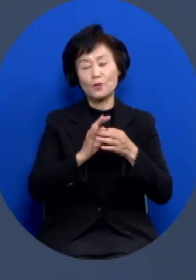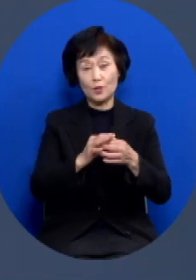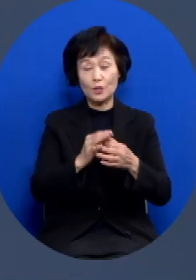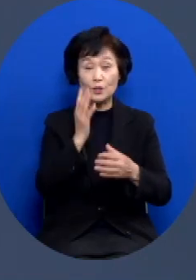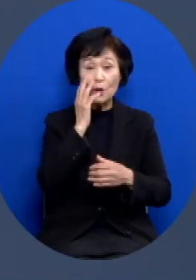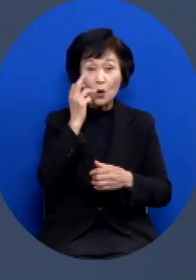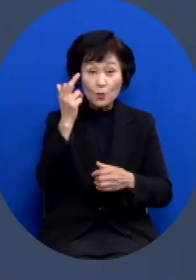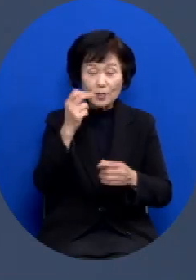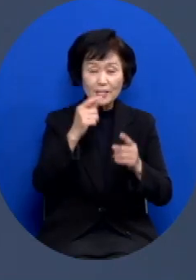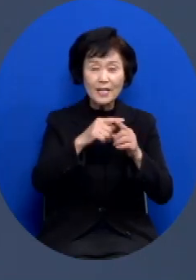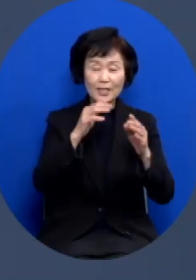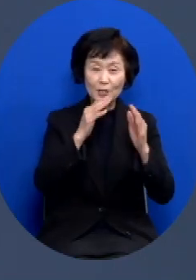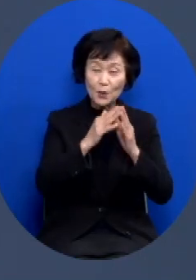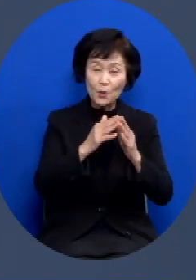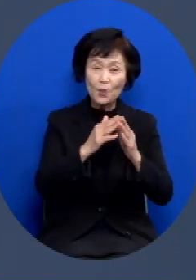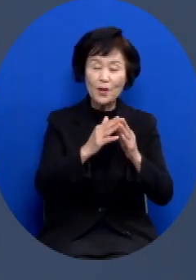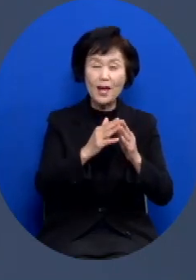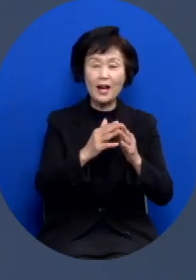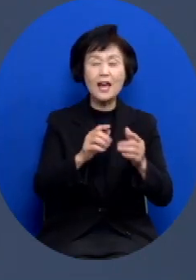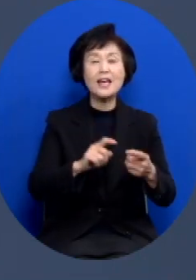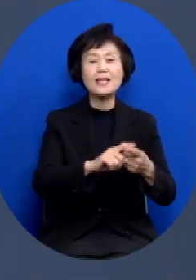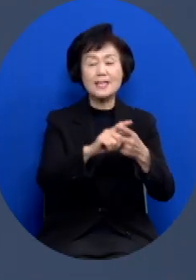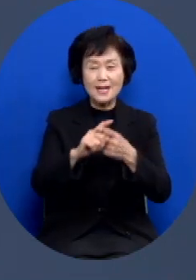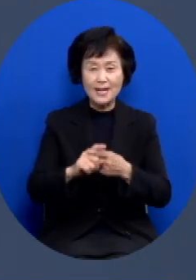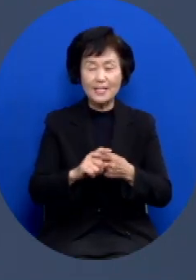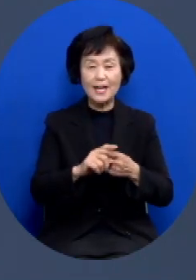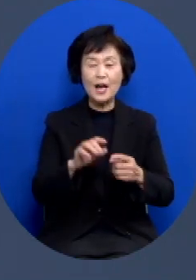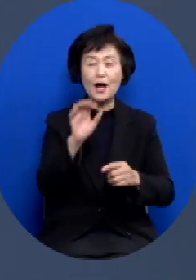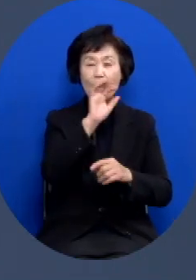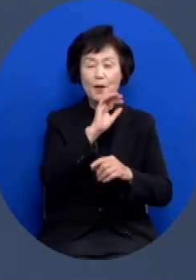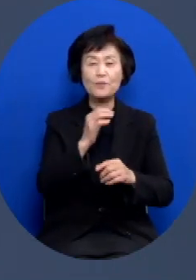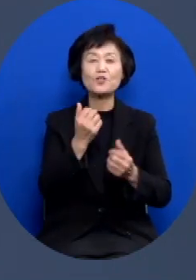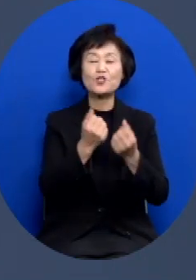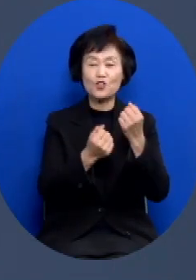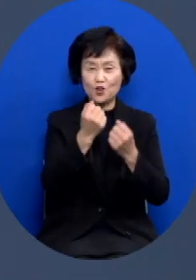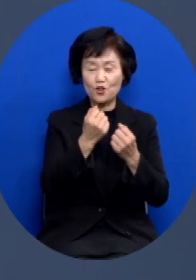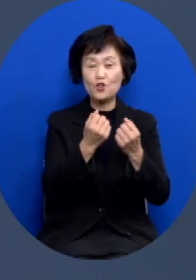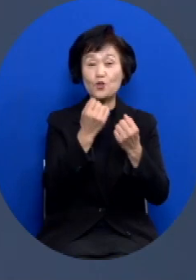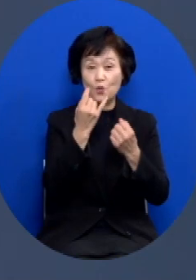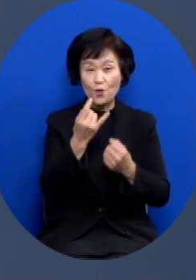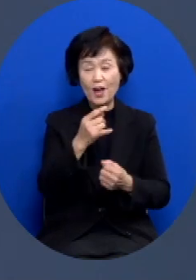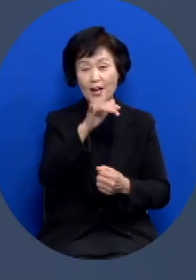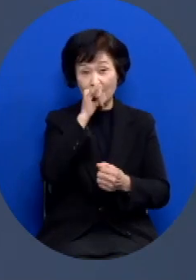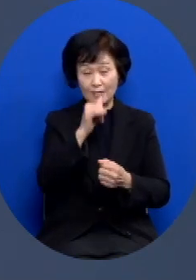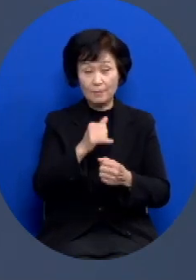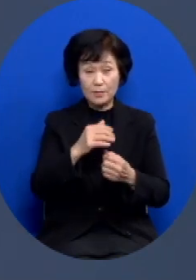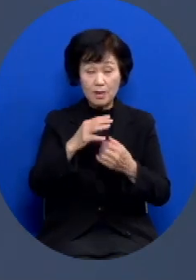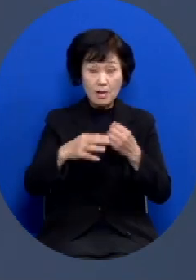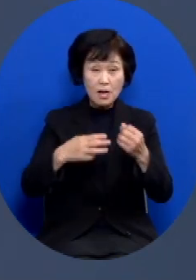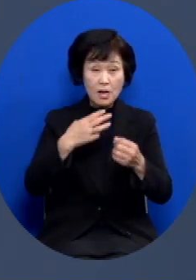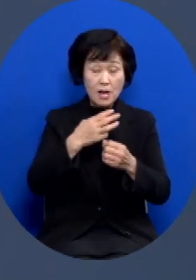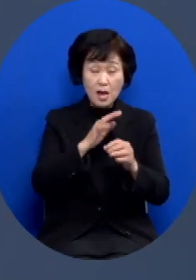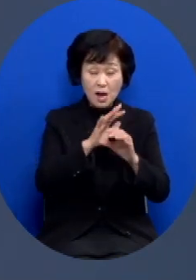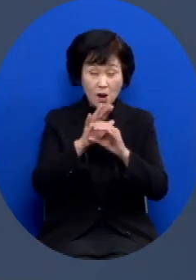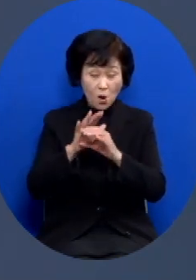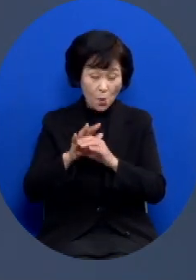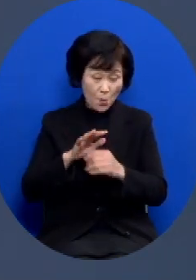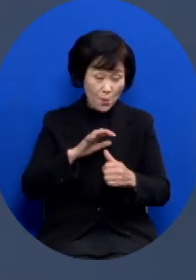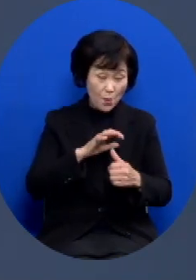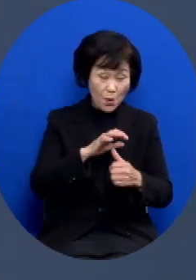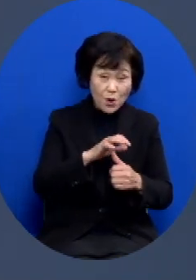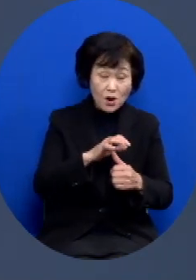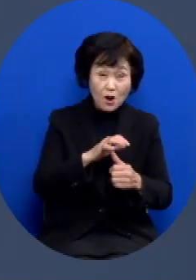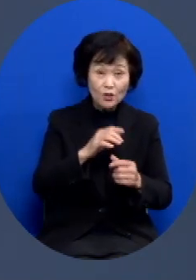교회가 연합 수련회를 가졌습니다 3년 동안 코로나로 억눌려 있던 청년들이 그때 영적으로